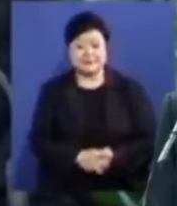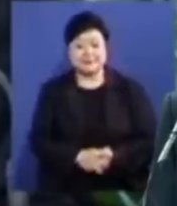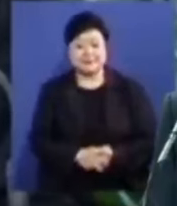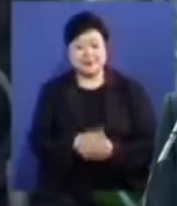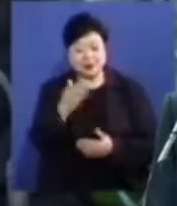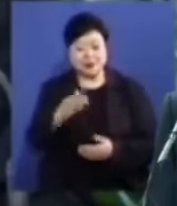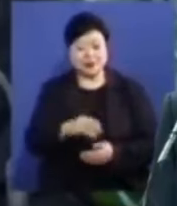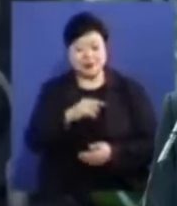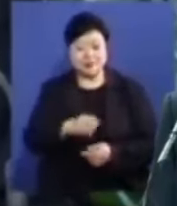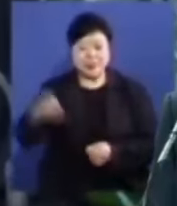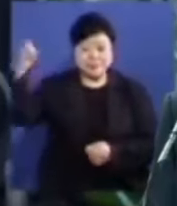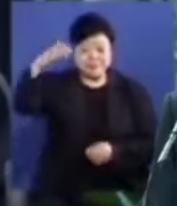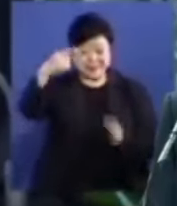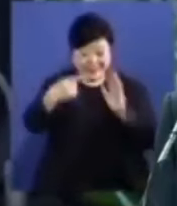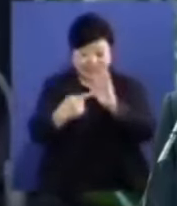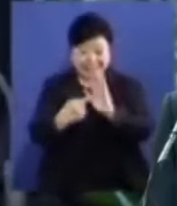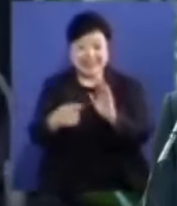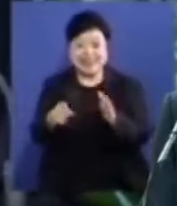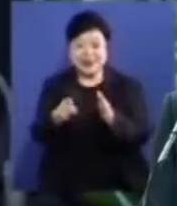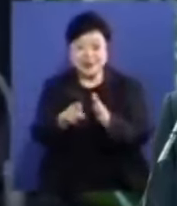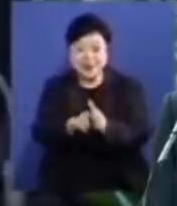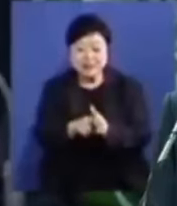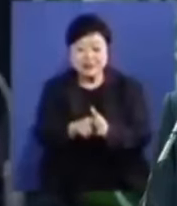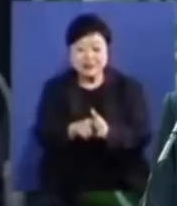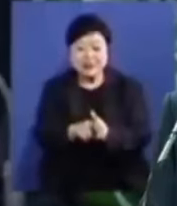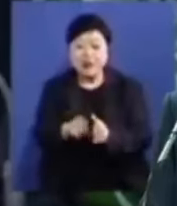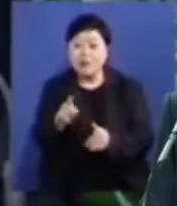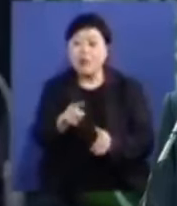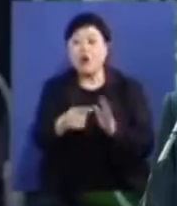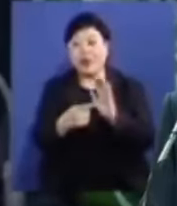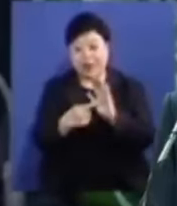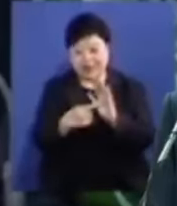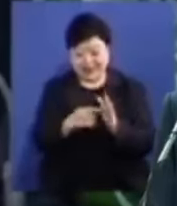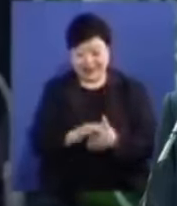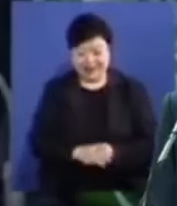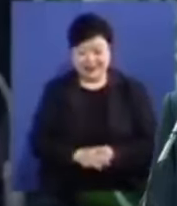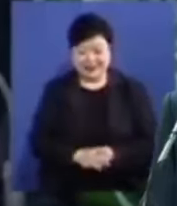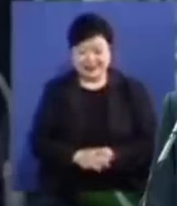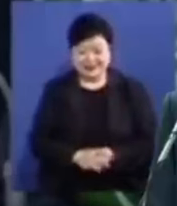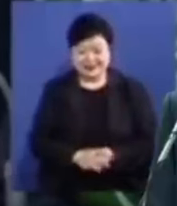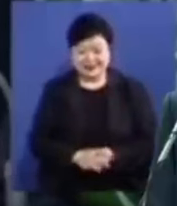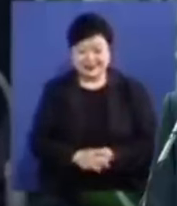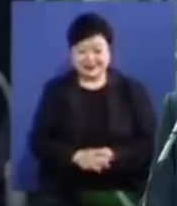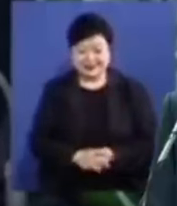여러분 빛이 나타나려면 무슨 배경에 있어야 됩니까?